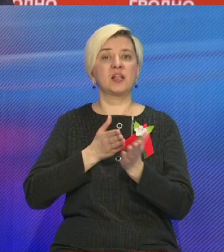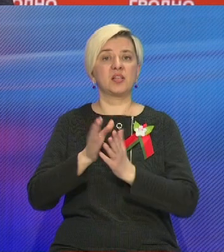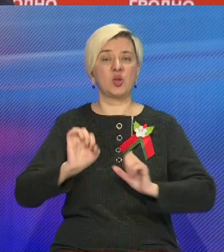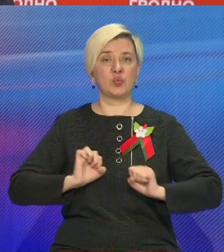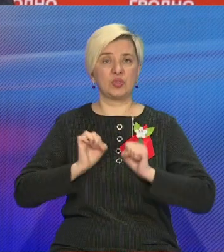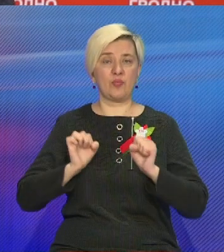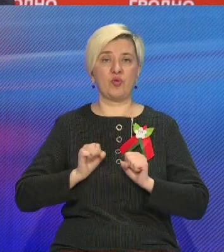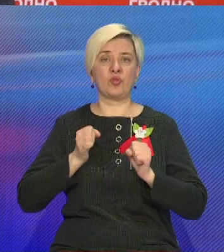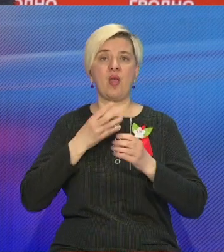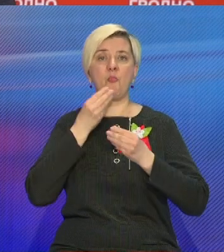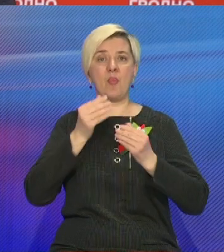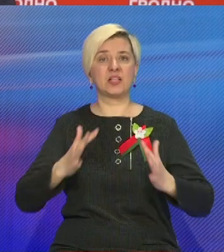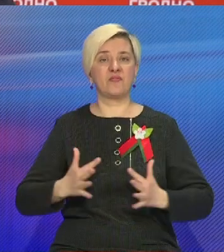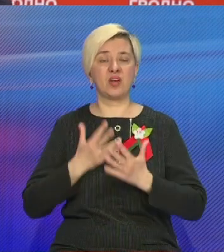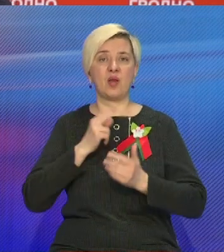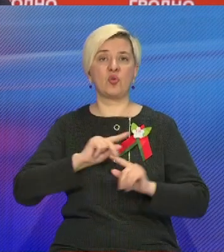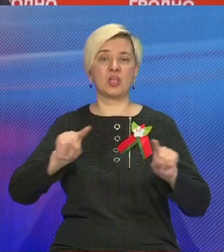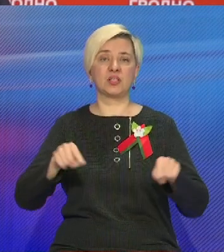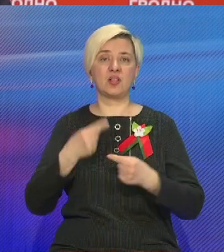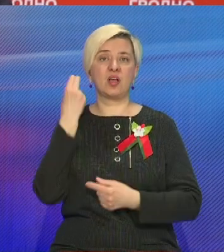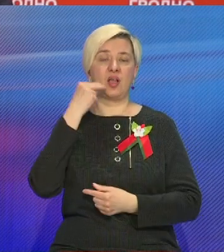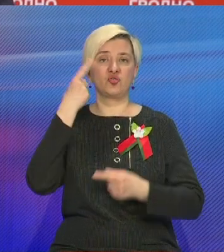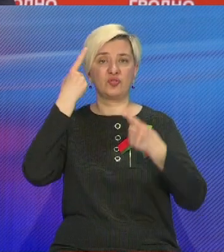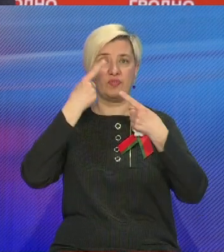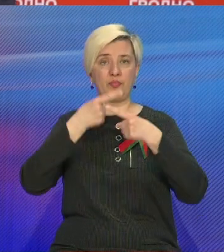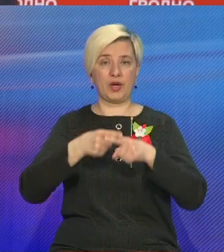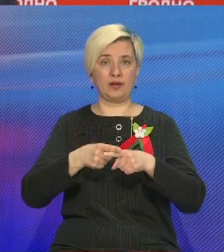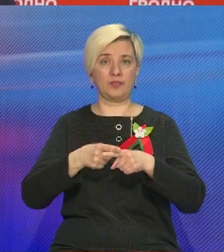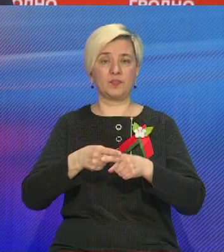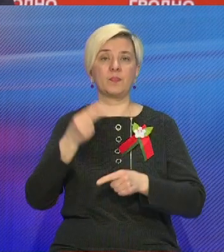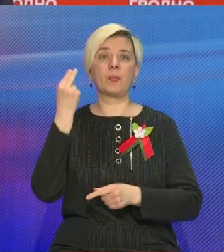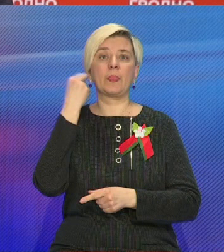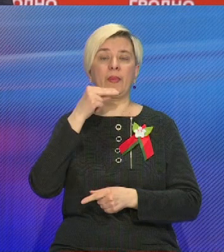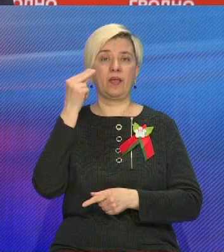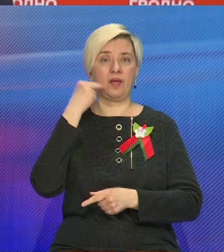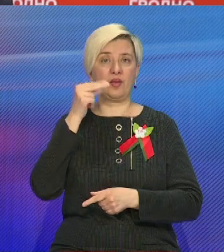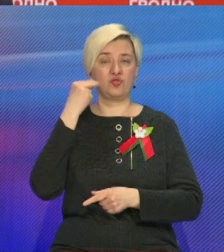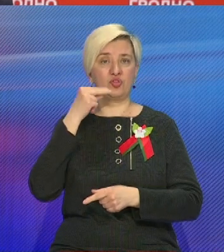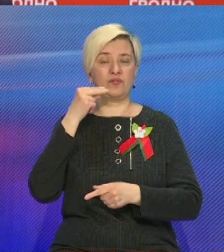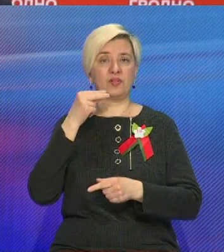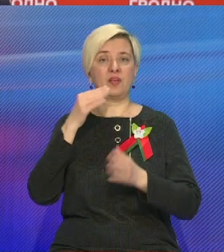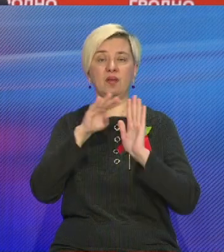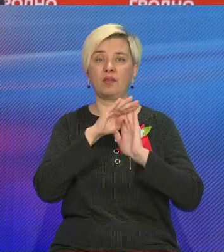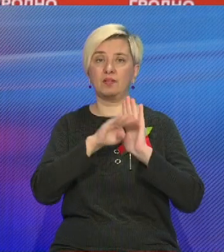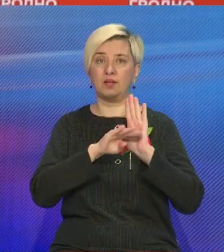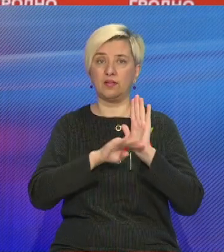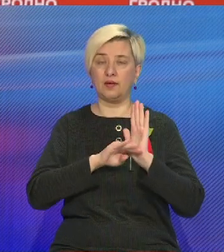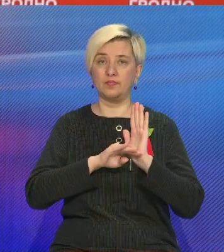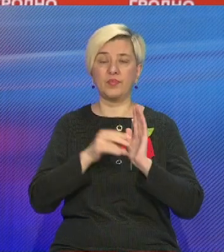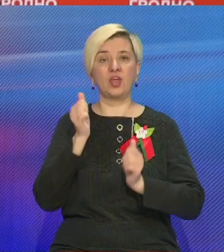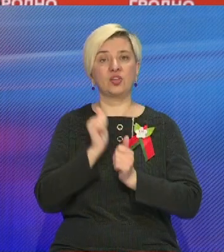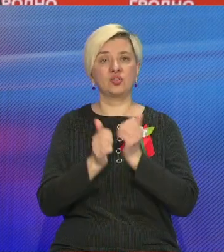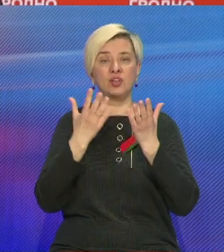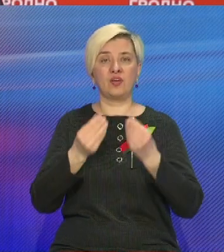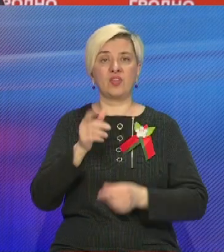мотивированные, работающие над созданием качественного проекта, качественного контента. Ежедневно наши зрители